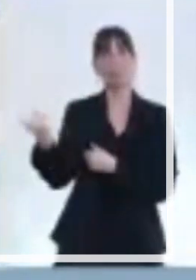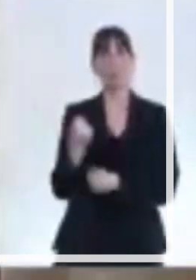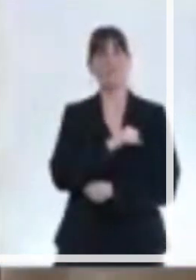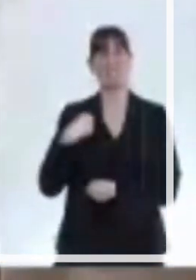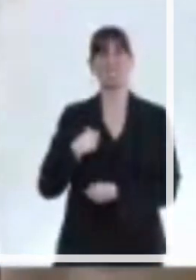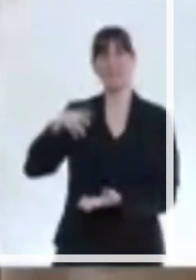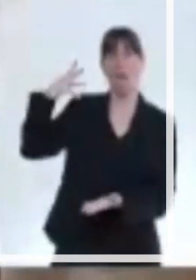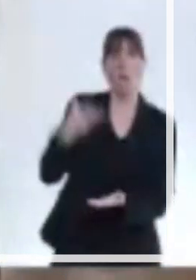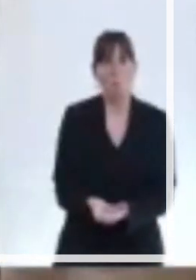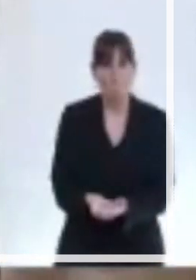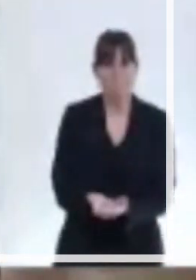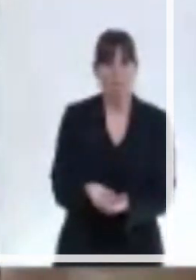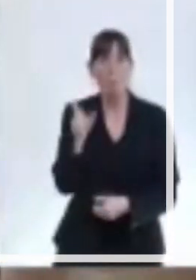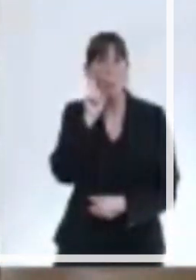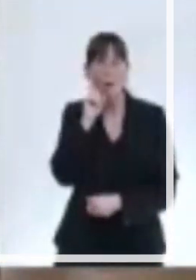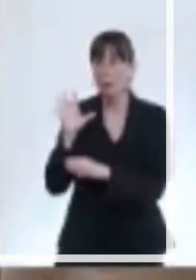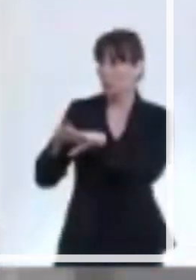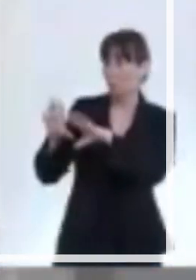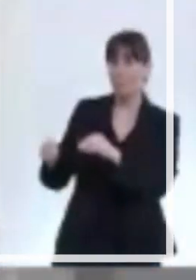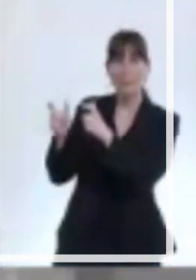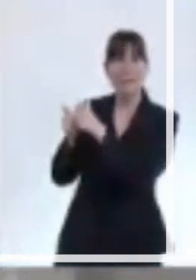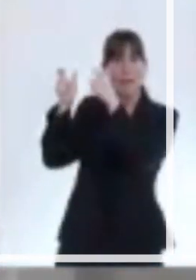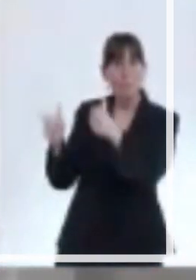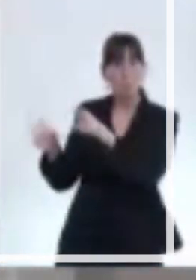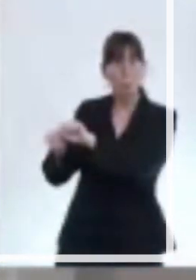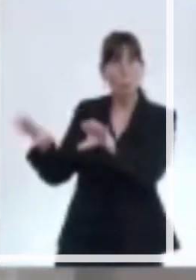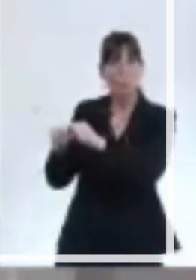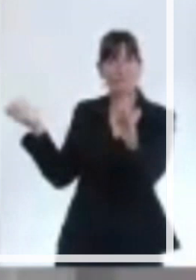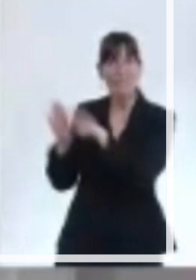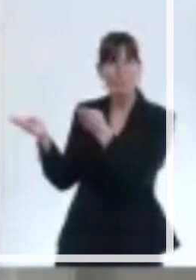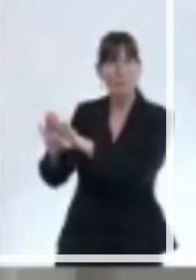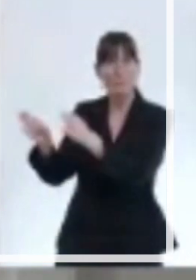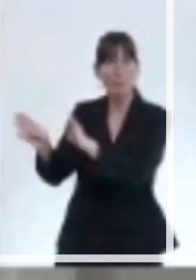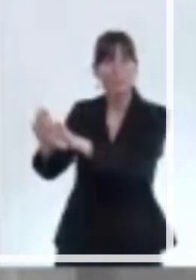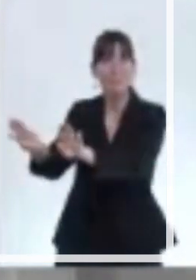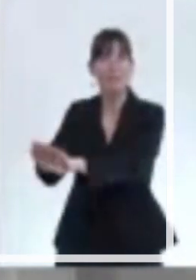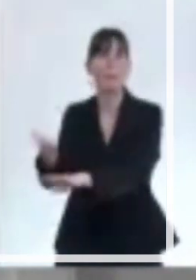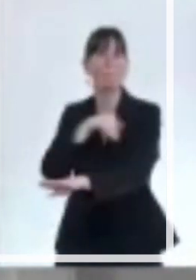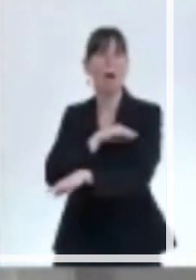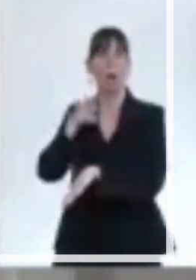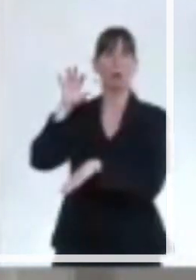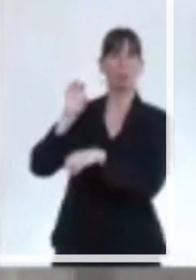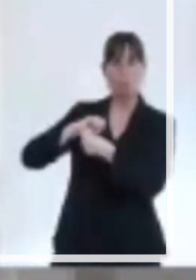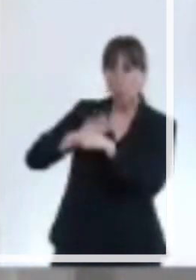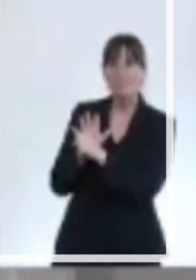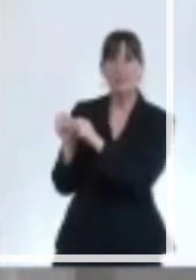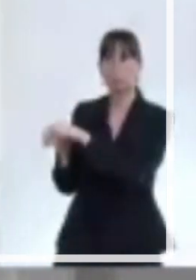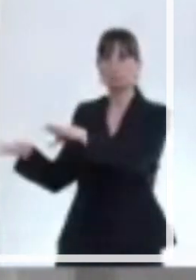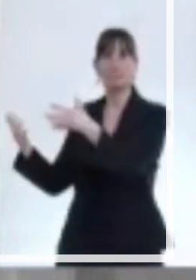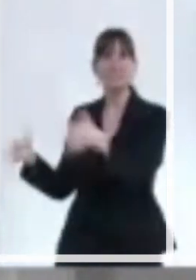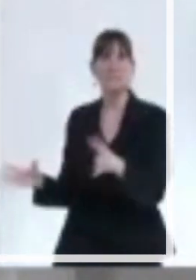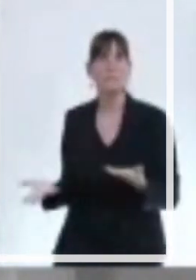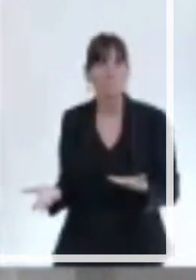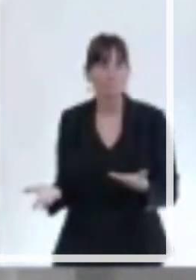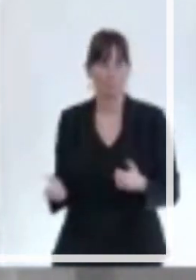avaient fermé du fait de l'épidémie qui a frappé la chine avant de concerner l'europe notre réponse depuis